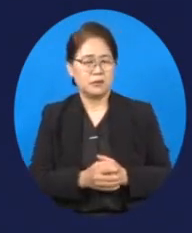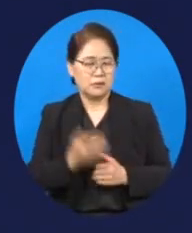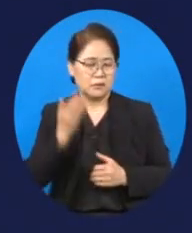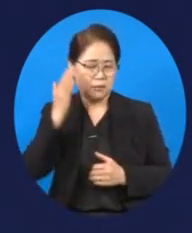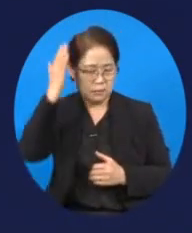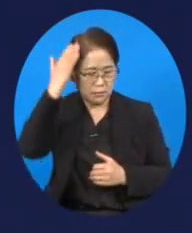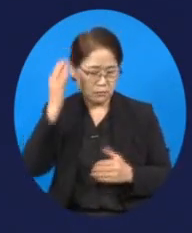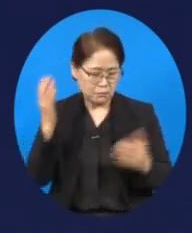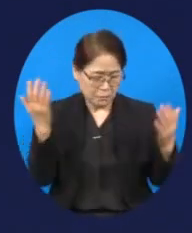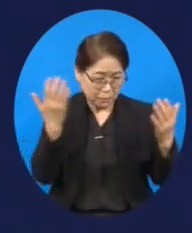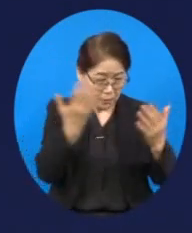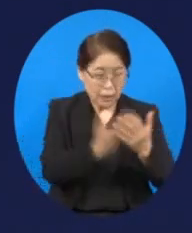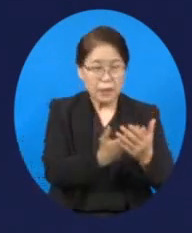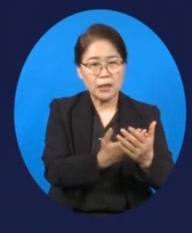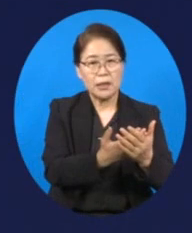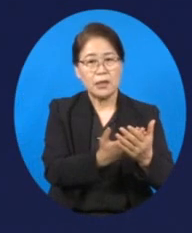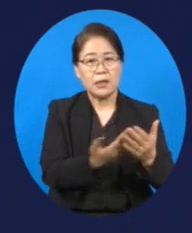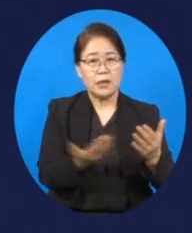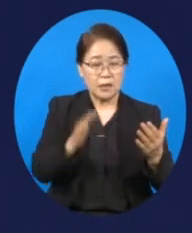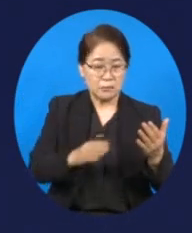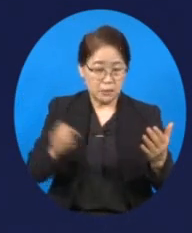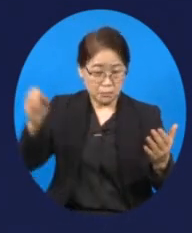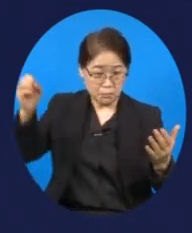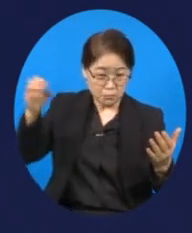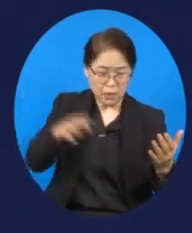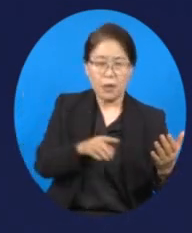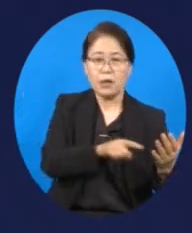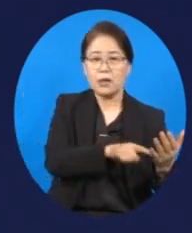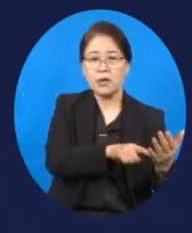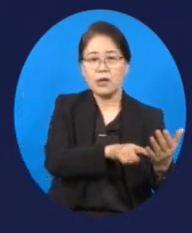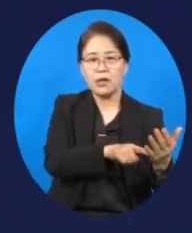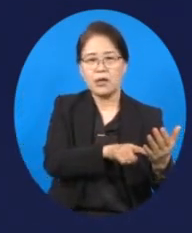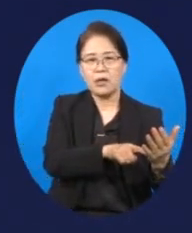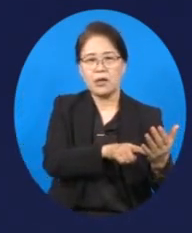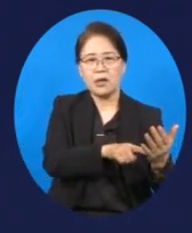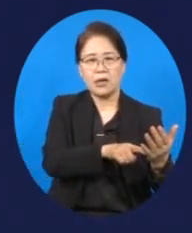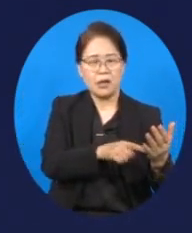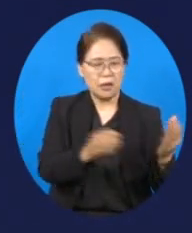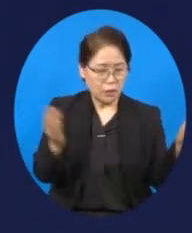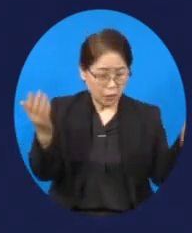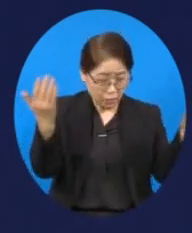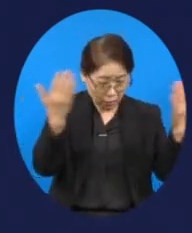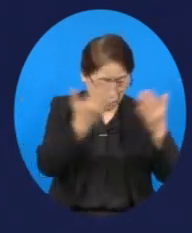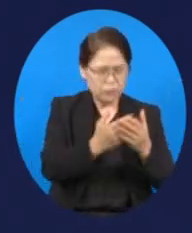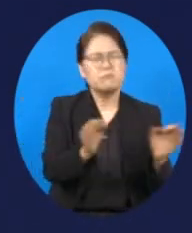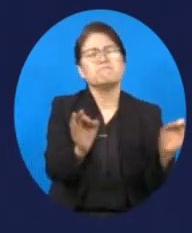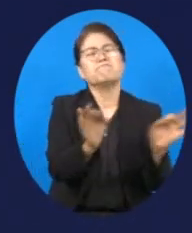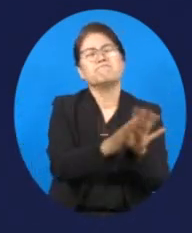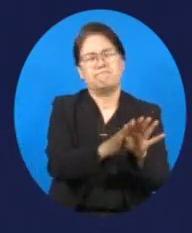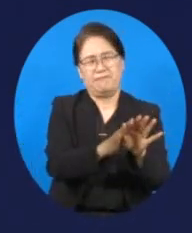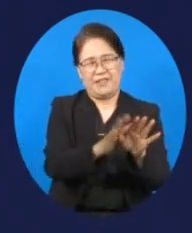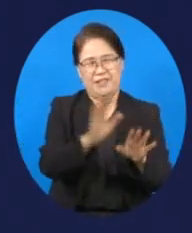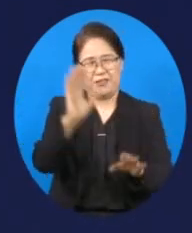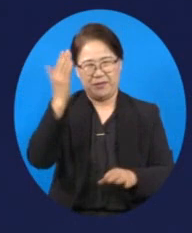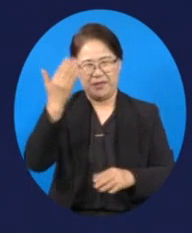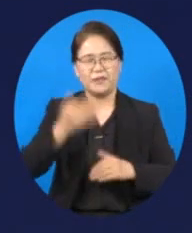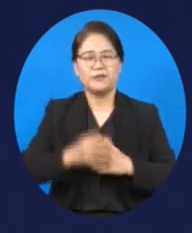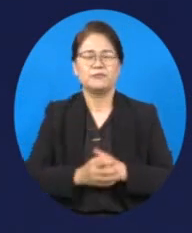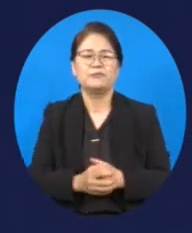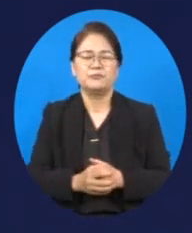강하여도 빛이 임하면요 어떻게 될까요 어둠은 사라질 수밖에 없습니다